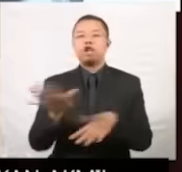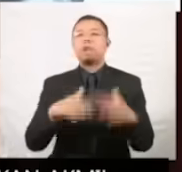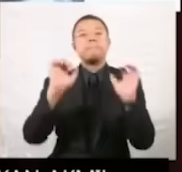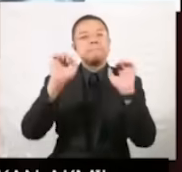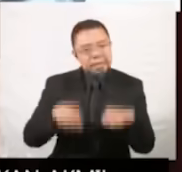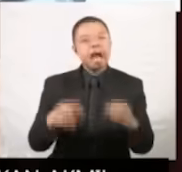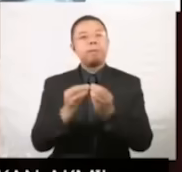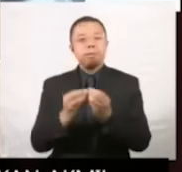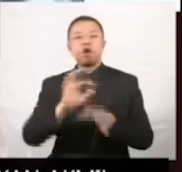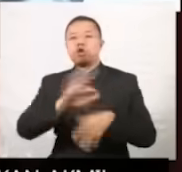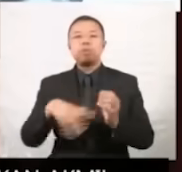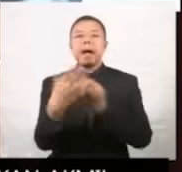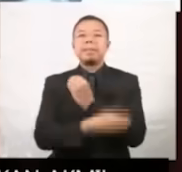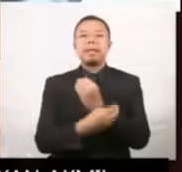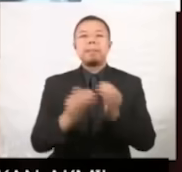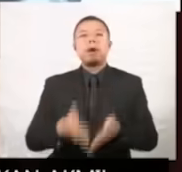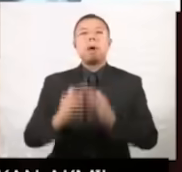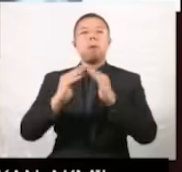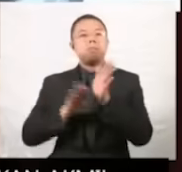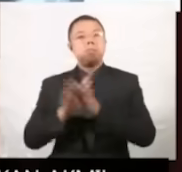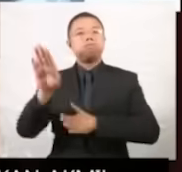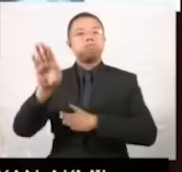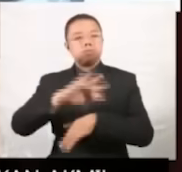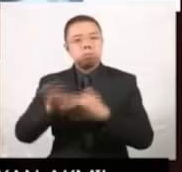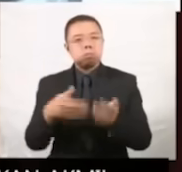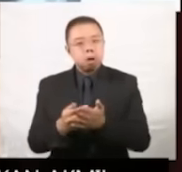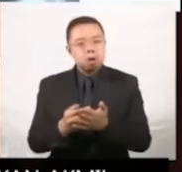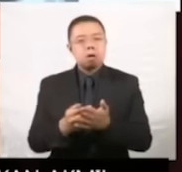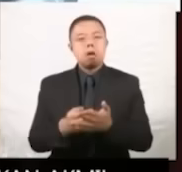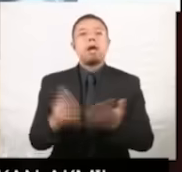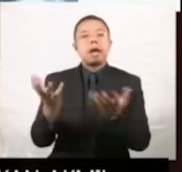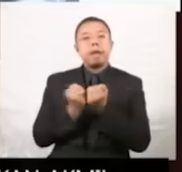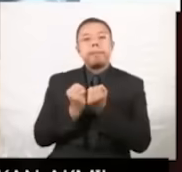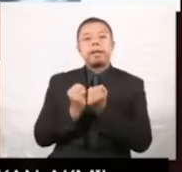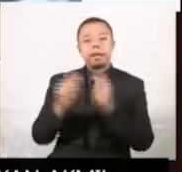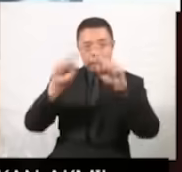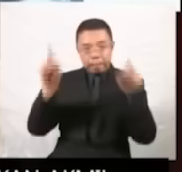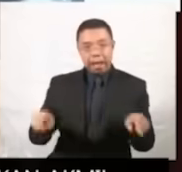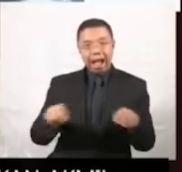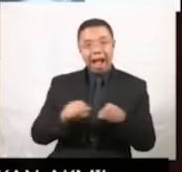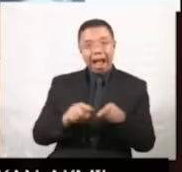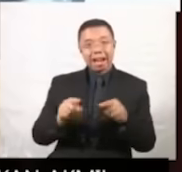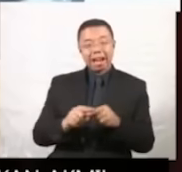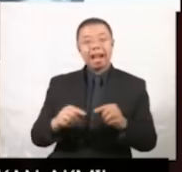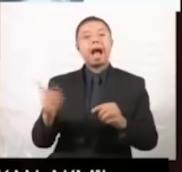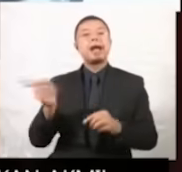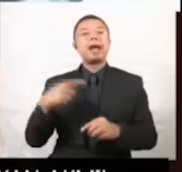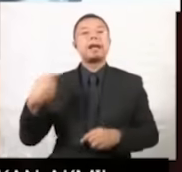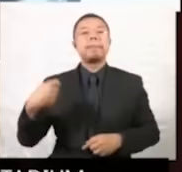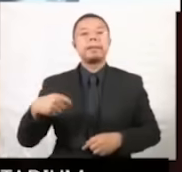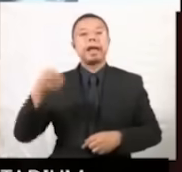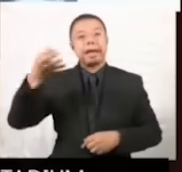mengenolkan Desa miskin Tertinggal sangat Tertinggal sehingga mendapatkan penghargaan tertinggi dari